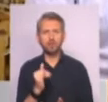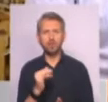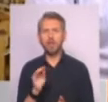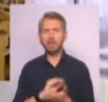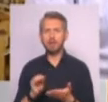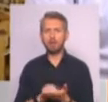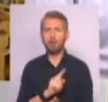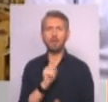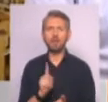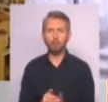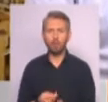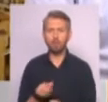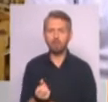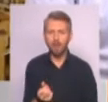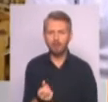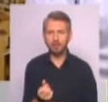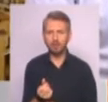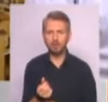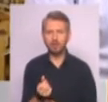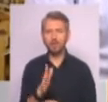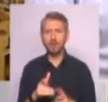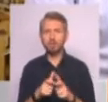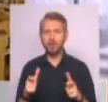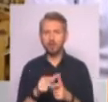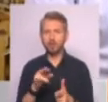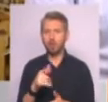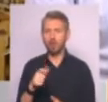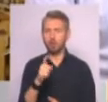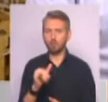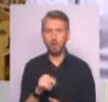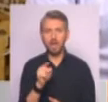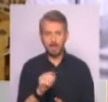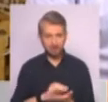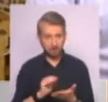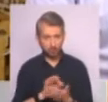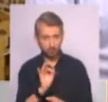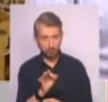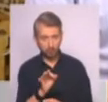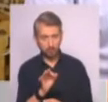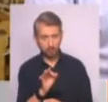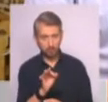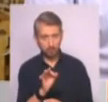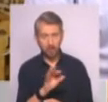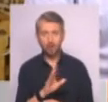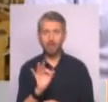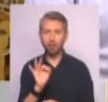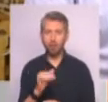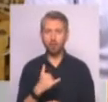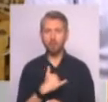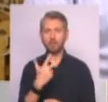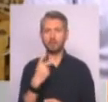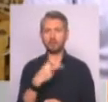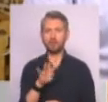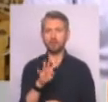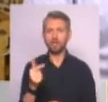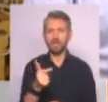Написано обов'язкова плата у платіжках по газу. І там нуль написано? Не нуль, а в мене